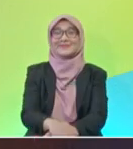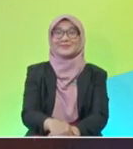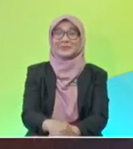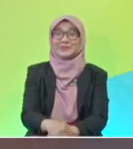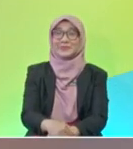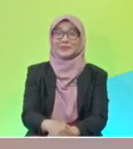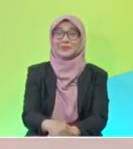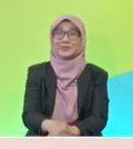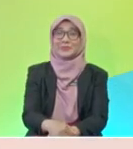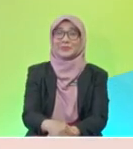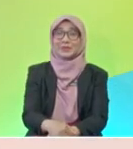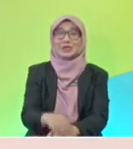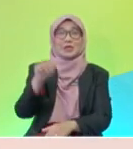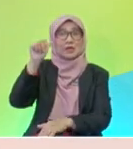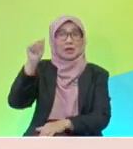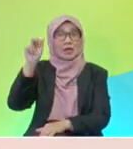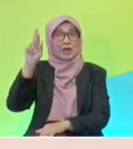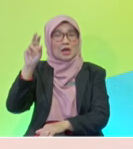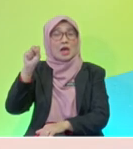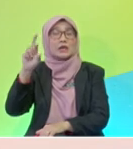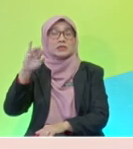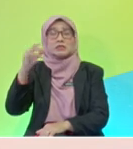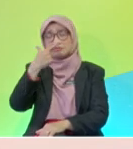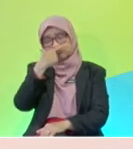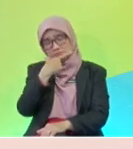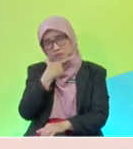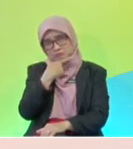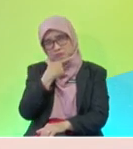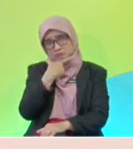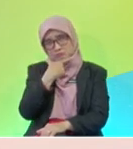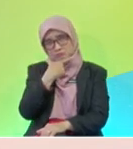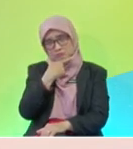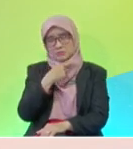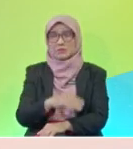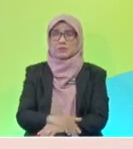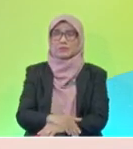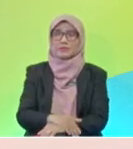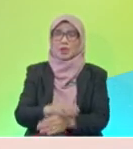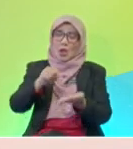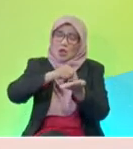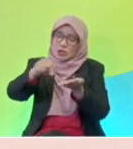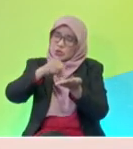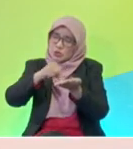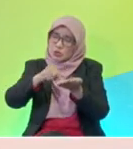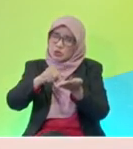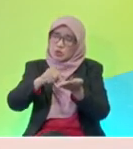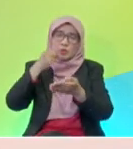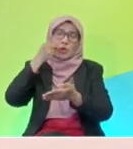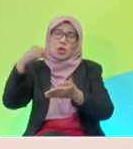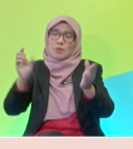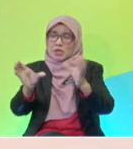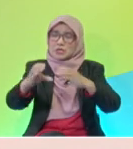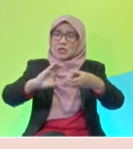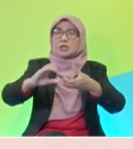saksikan Asni sedang bersedih zip bekas penselnya sudah